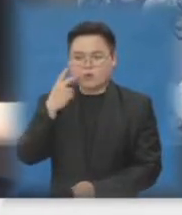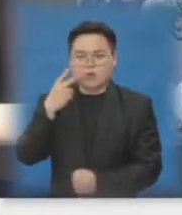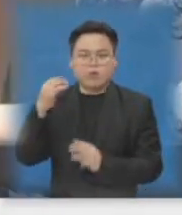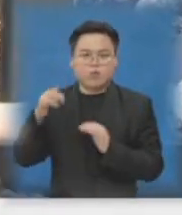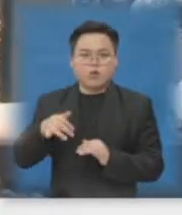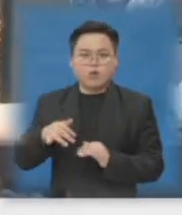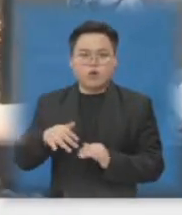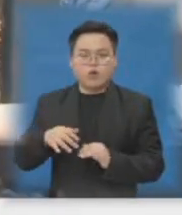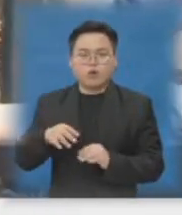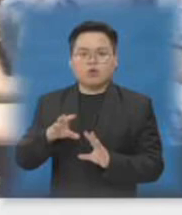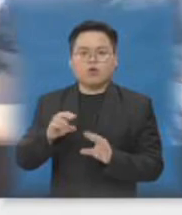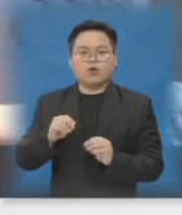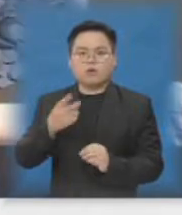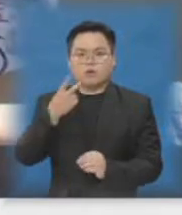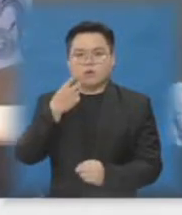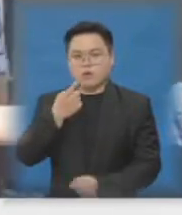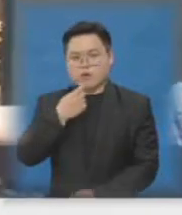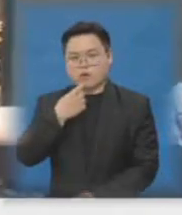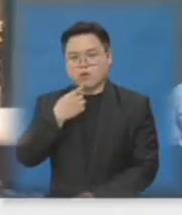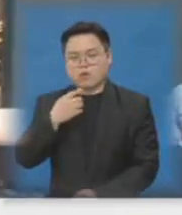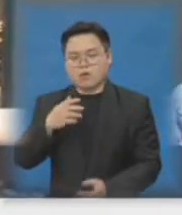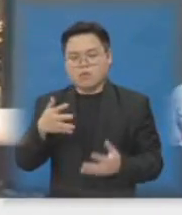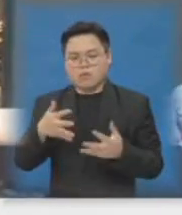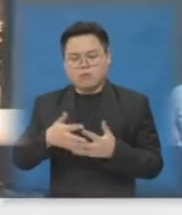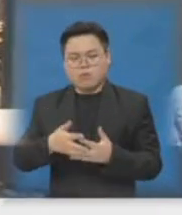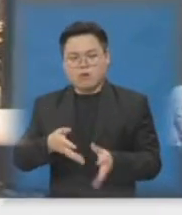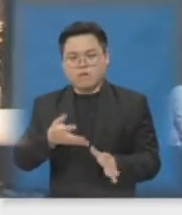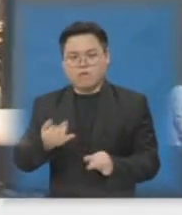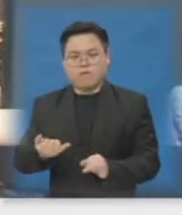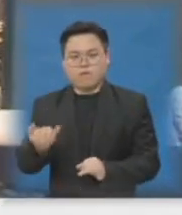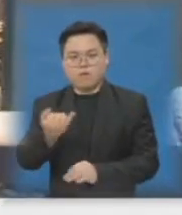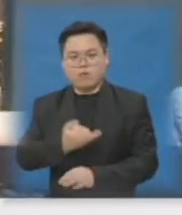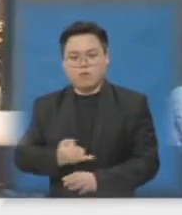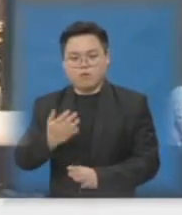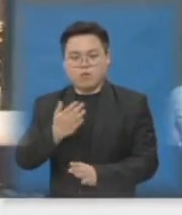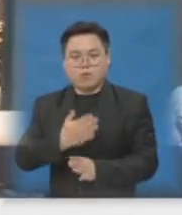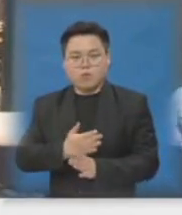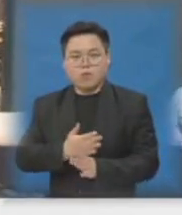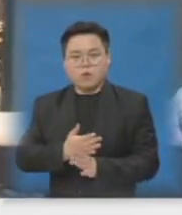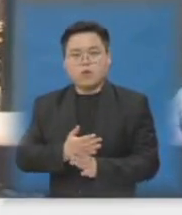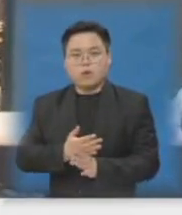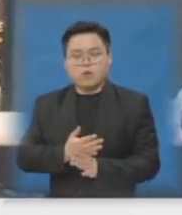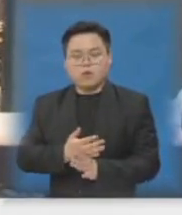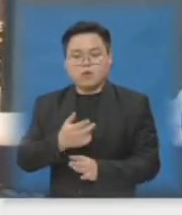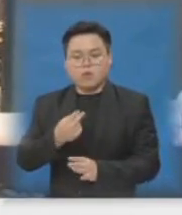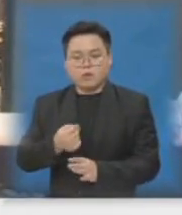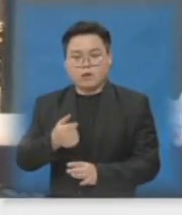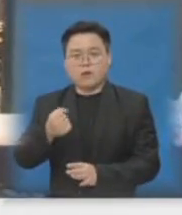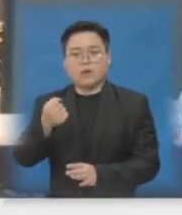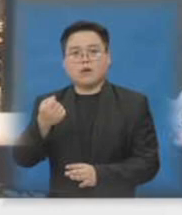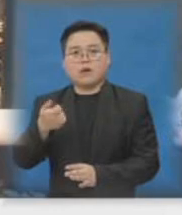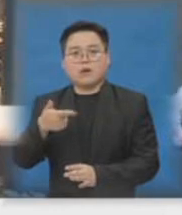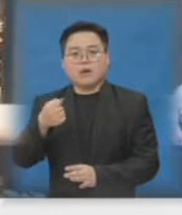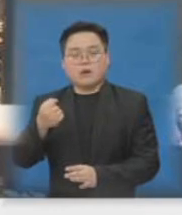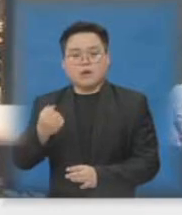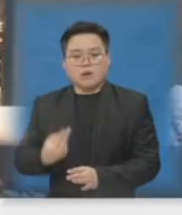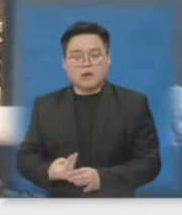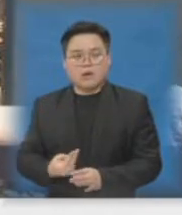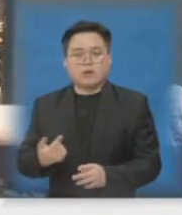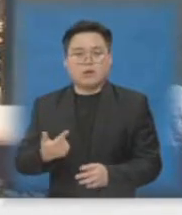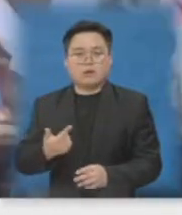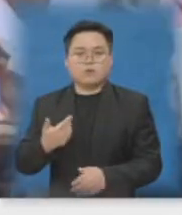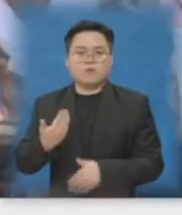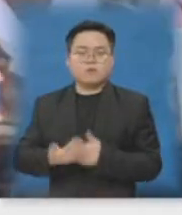ирээд ингээд ордог. Ийм нөхцөл байдлыг ийм амар хүнд хэцүү нөхцөл байдал гацаанаас гаргаж өгч байгаад бас талархаж